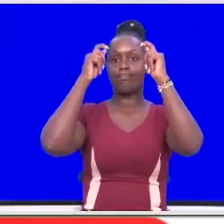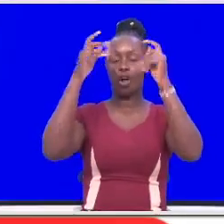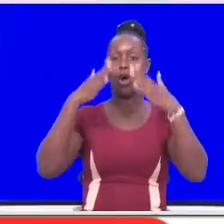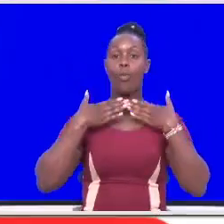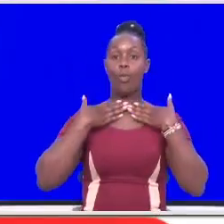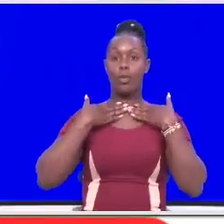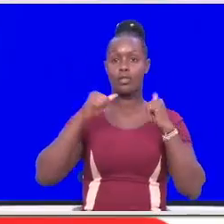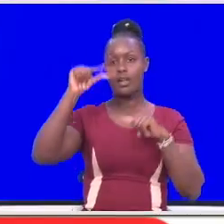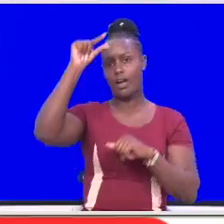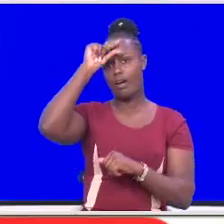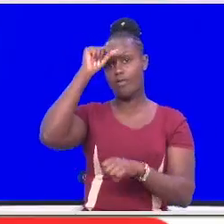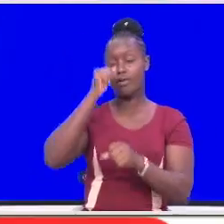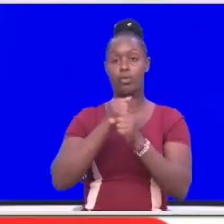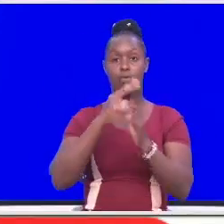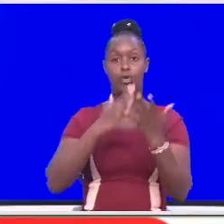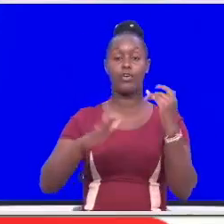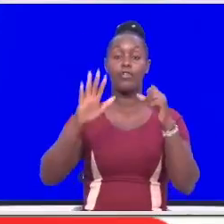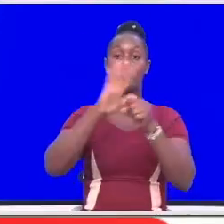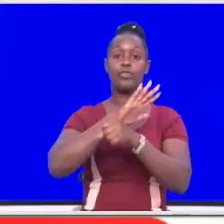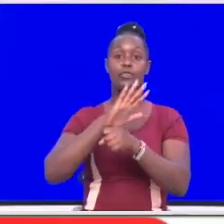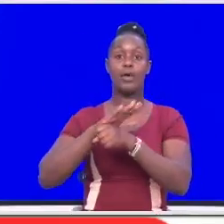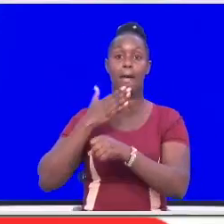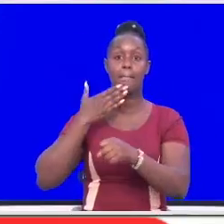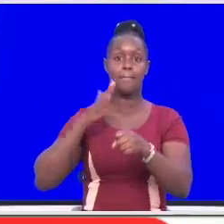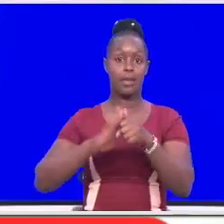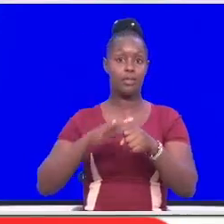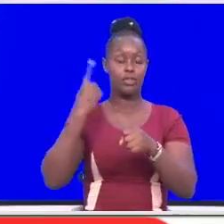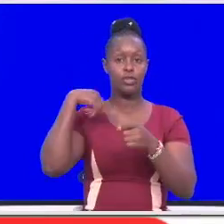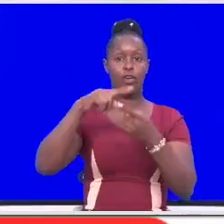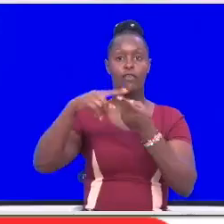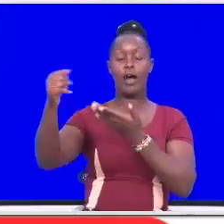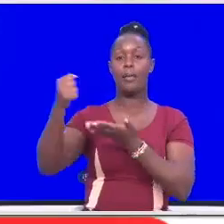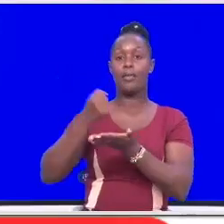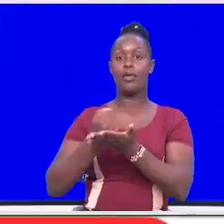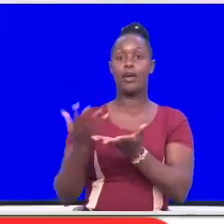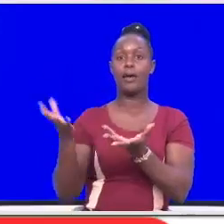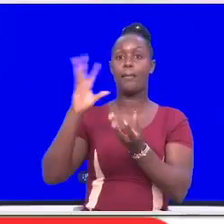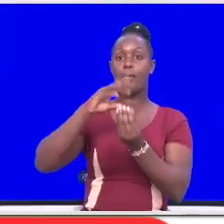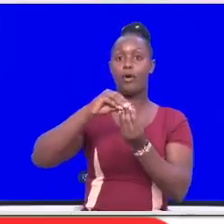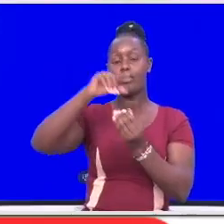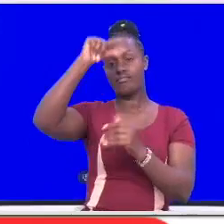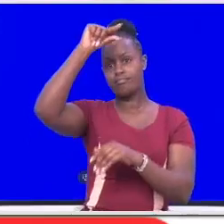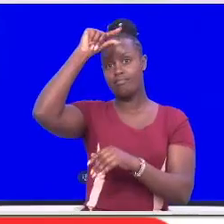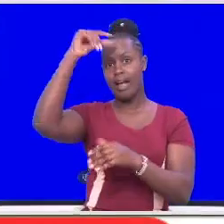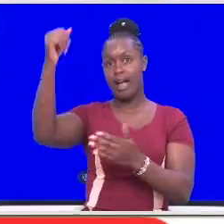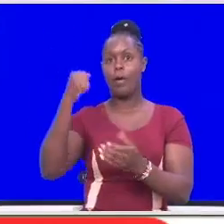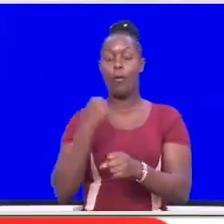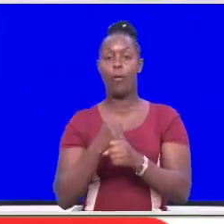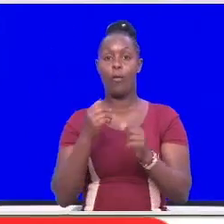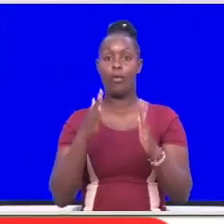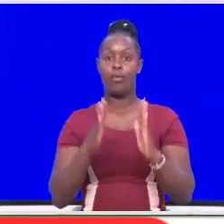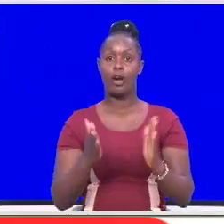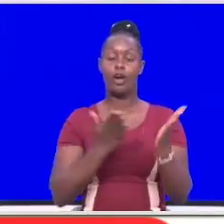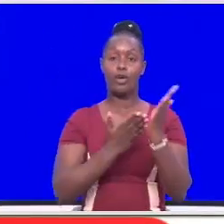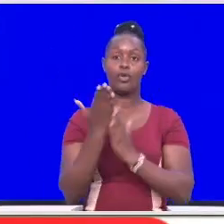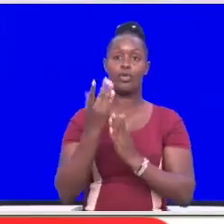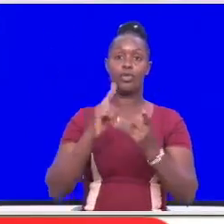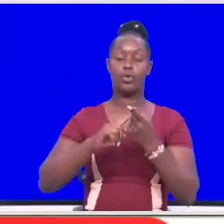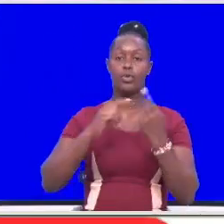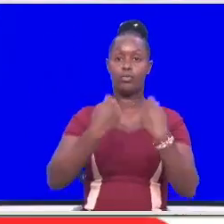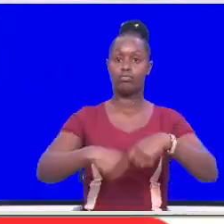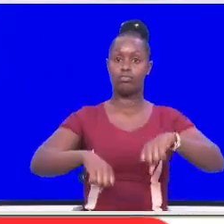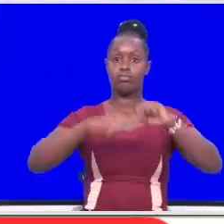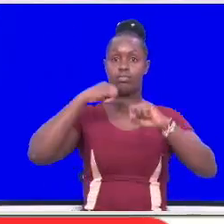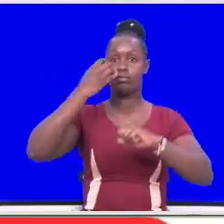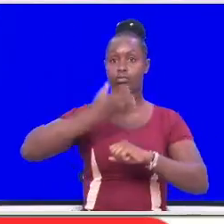serikali kutimiza ahadi yao ya kuajiri madaktari zaidi. Kwa upande wa serikali kupitia mwenyekiti wa baraza la magavana na